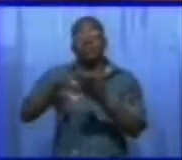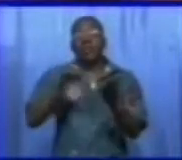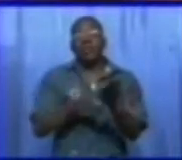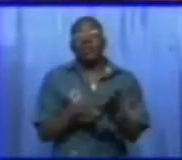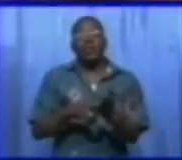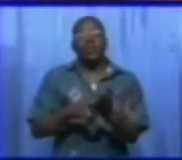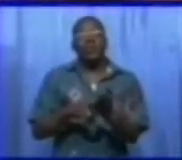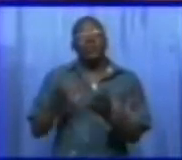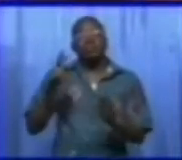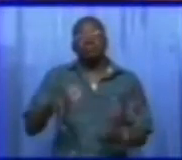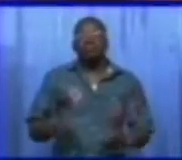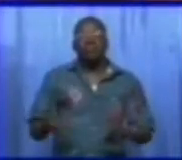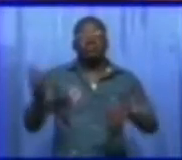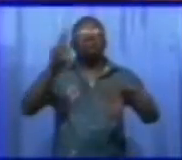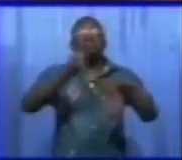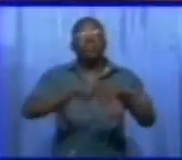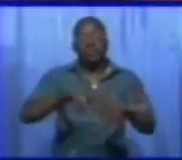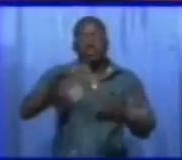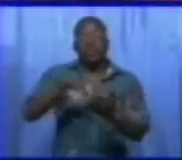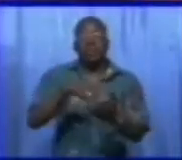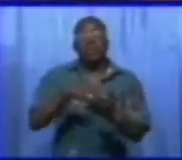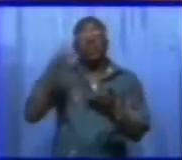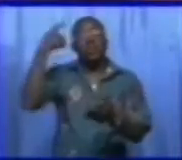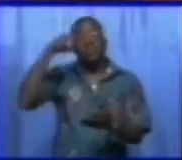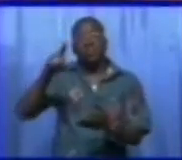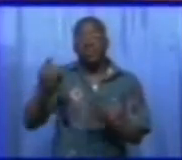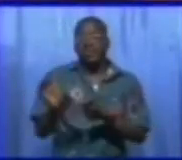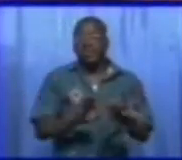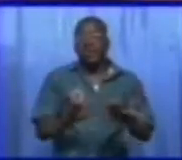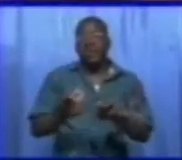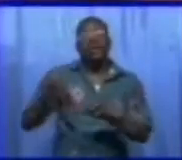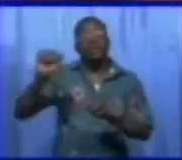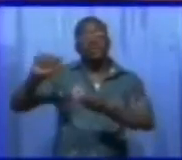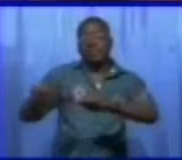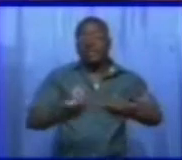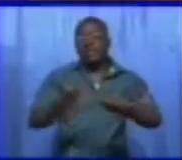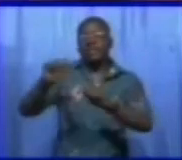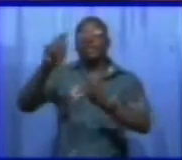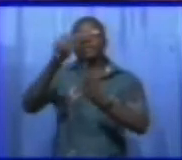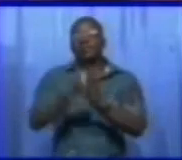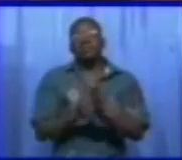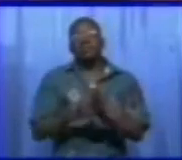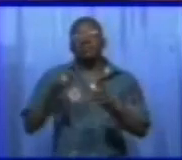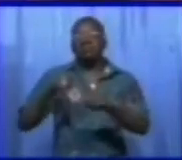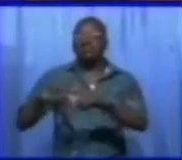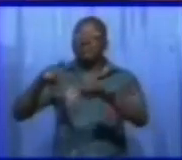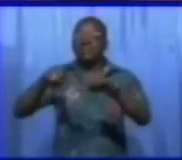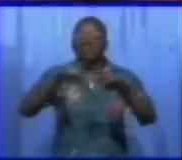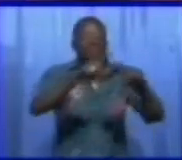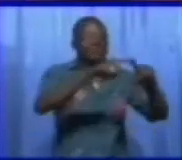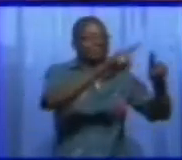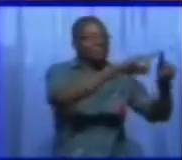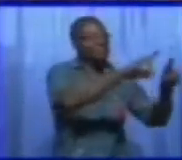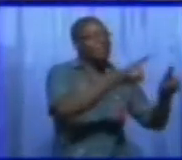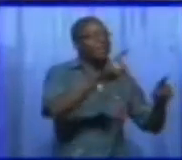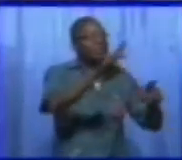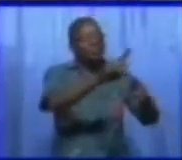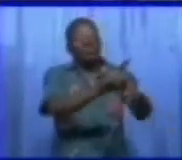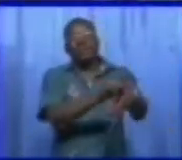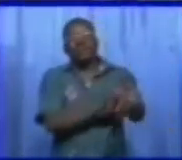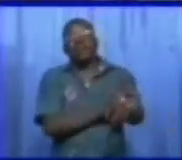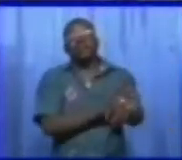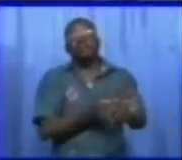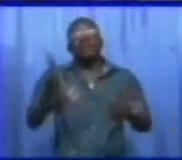de nous repositionner pour enfin mener des actions diversifiées et durables.